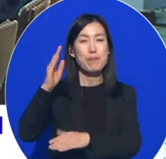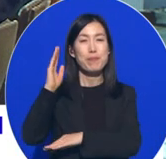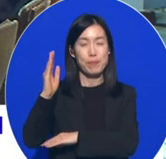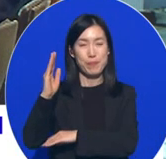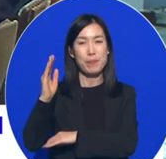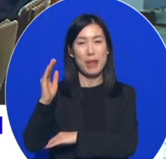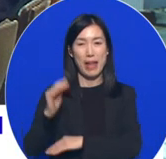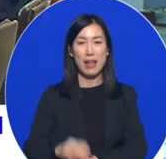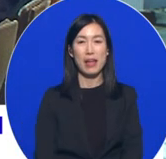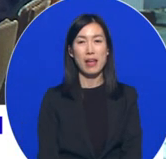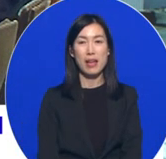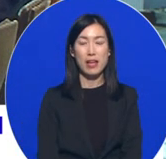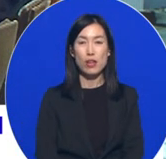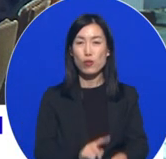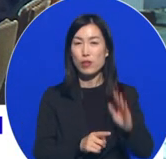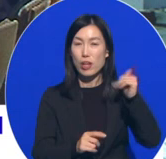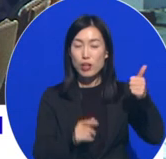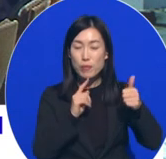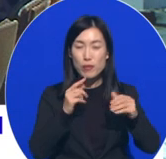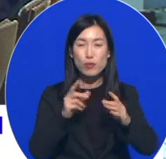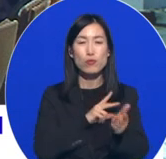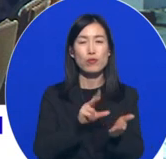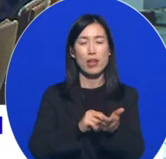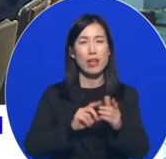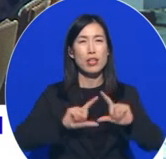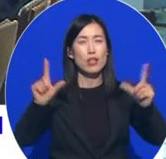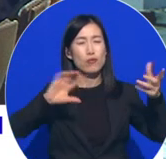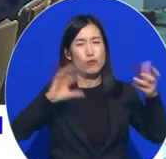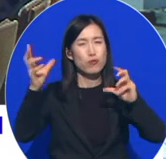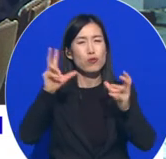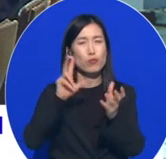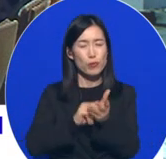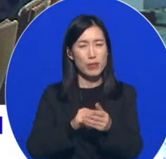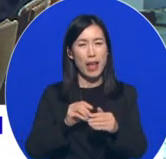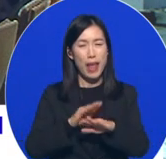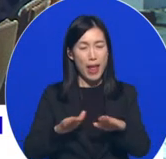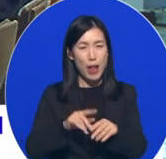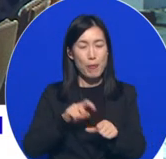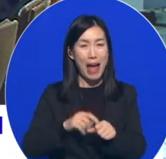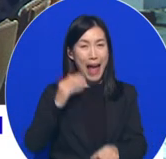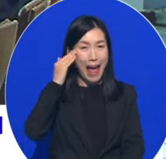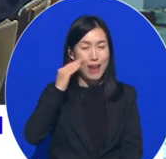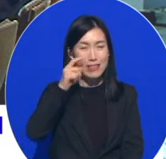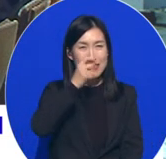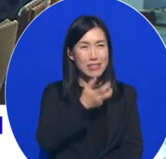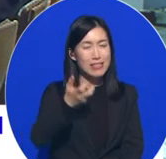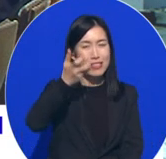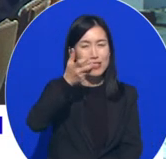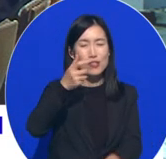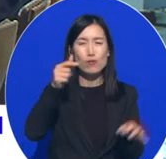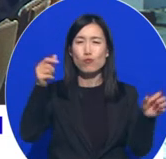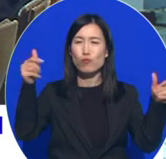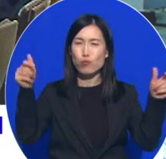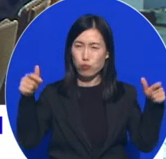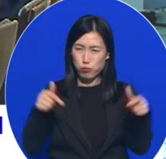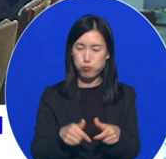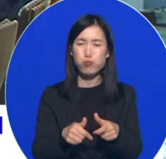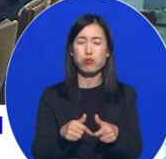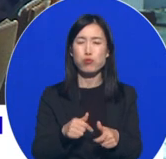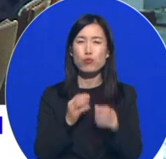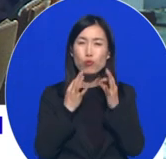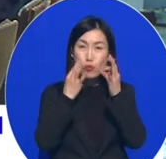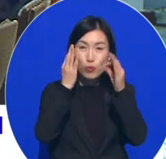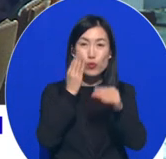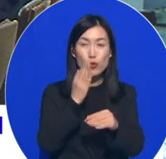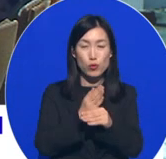나섰습니다 윤 대통령은 기후 위기의 극복을 위해서 우리나라가 무탄소 에너지 이용 확산에 앞장서고 또